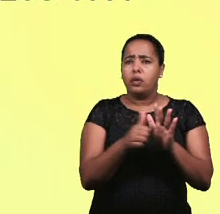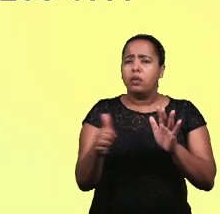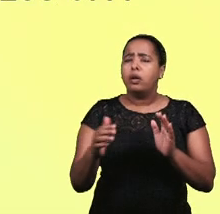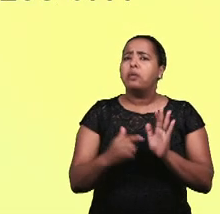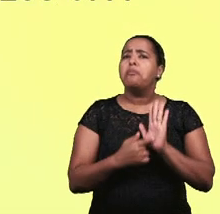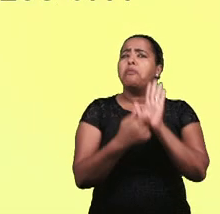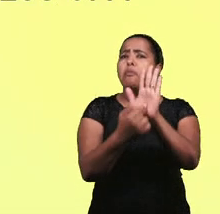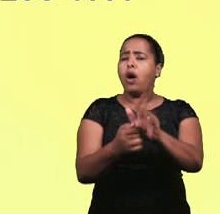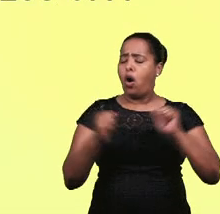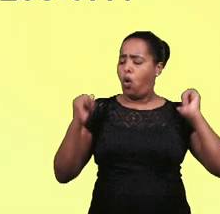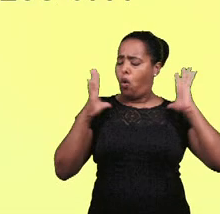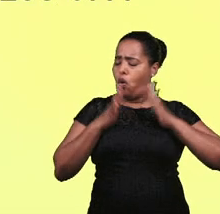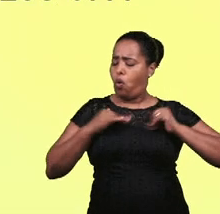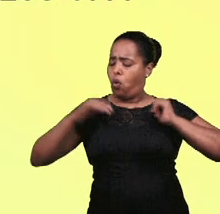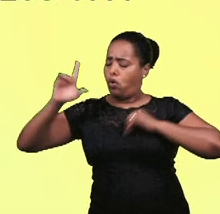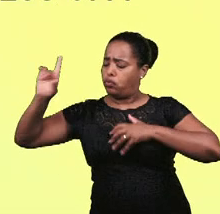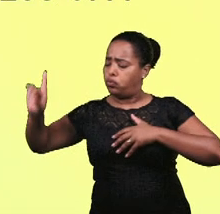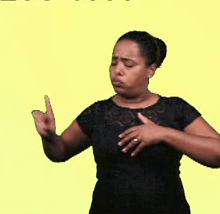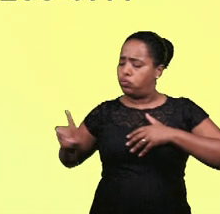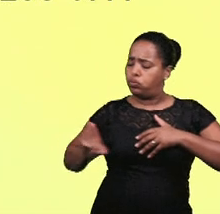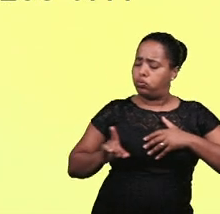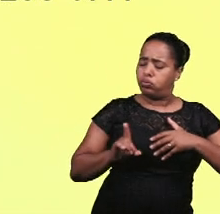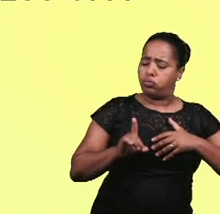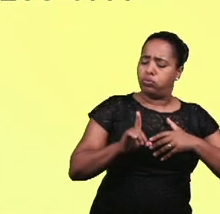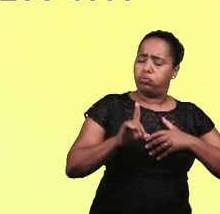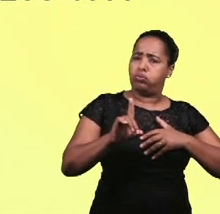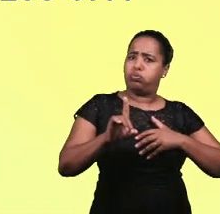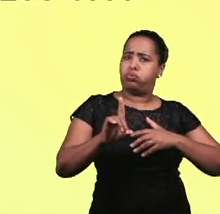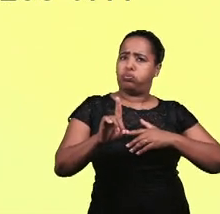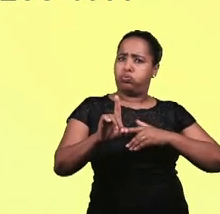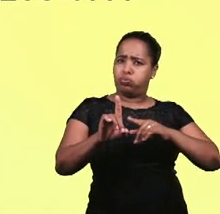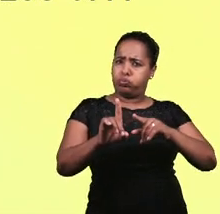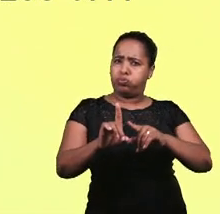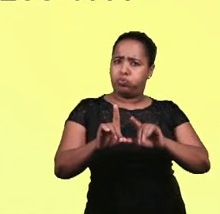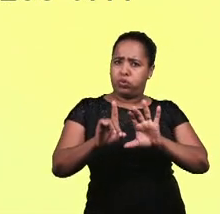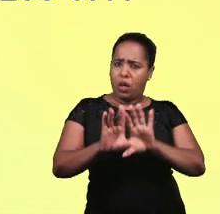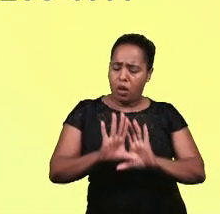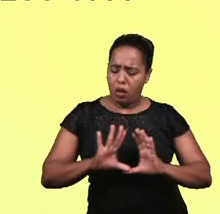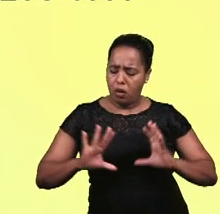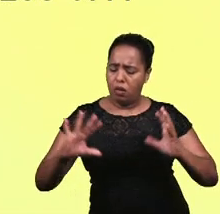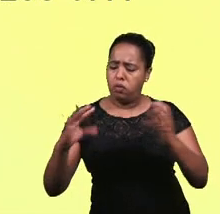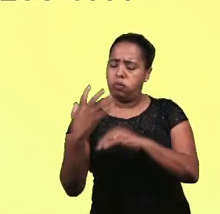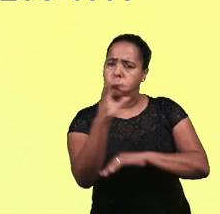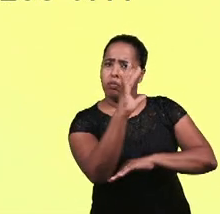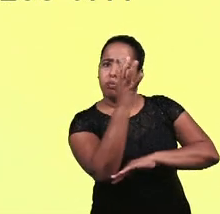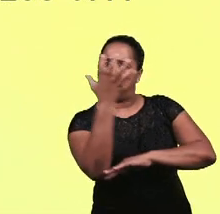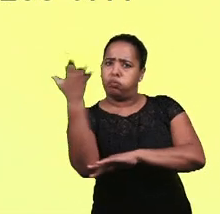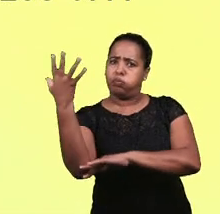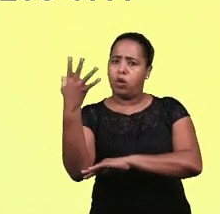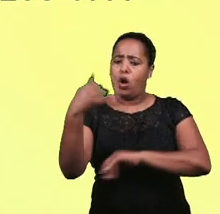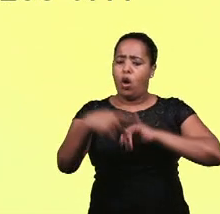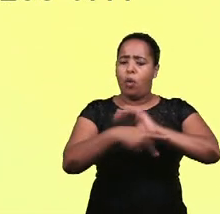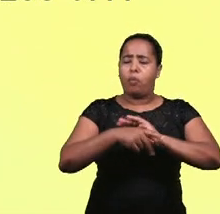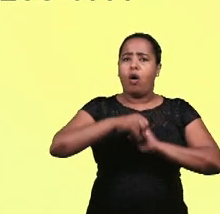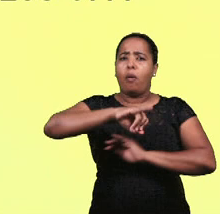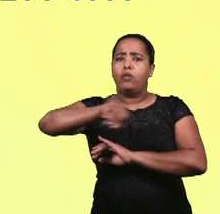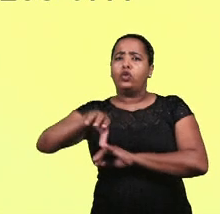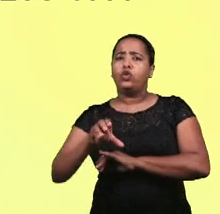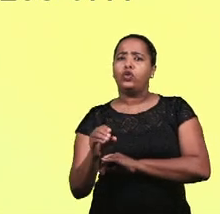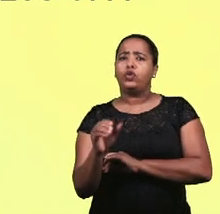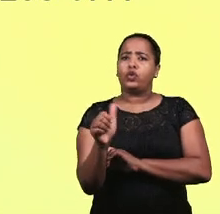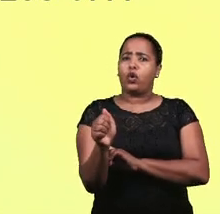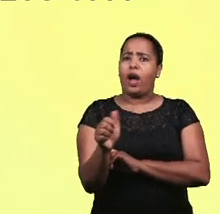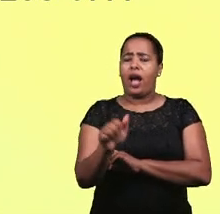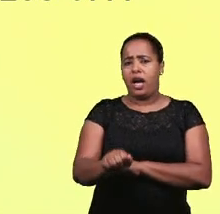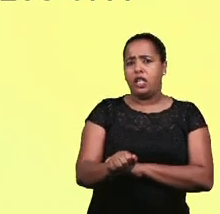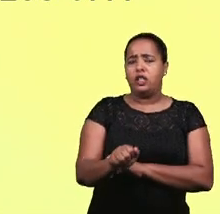du Seigneur est venu et s'est assis sur le térabinthe, qui est un Euphrate, appartenait à Joas, et Esbiérite.